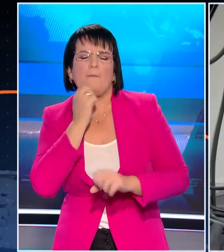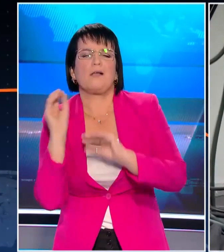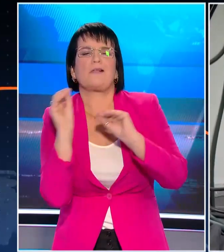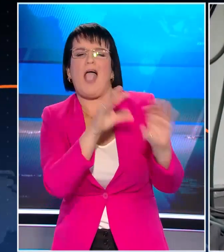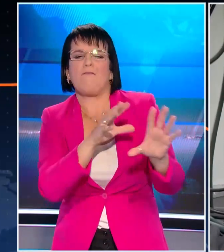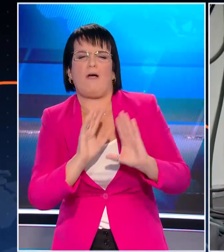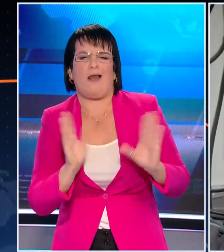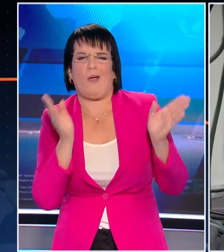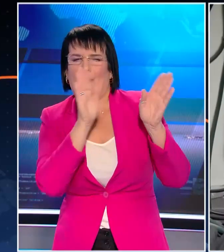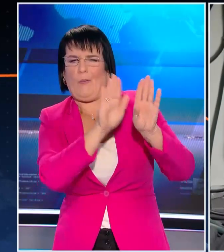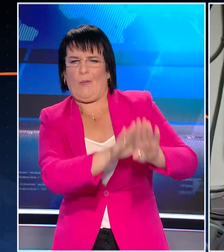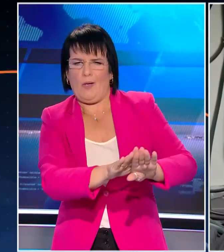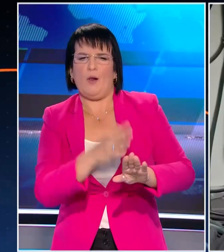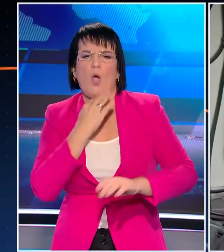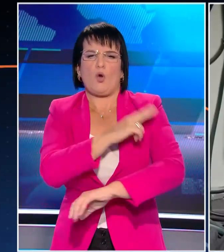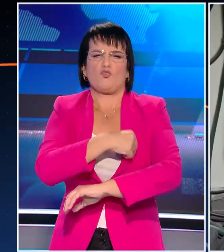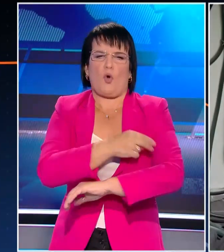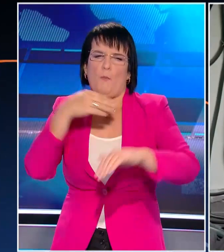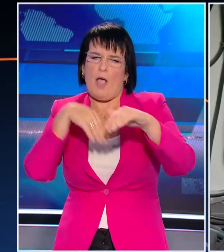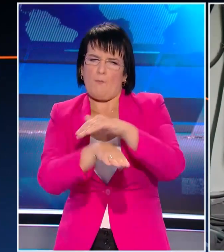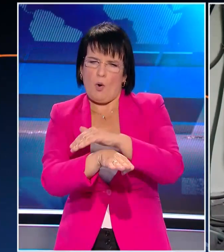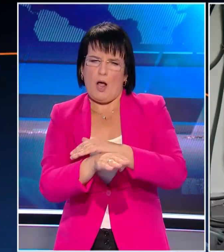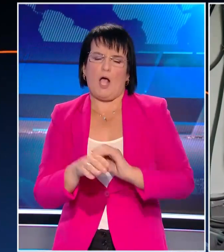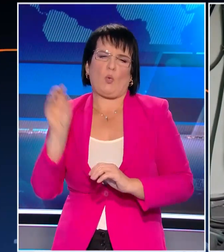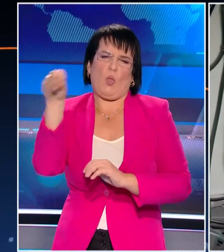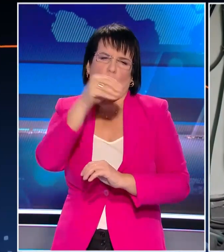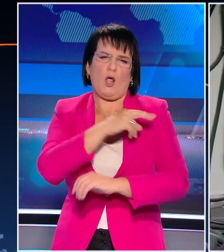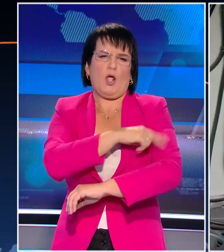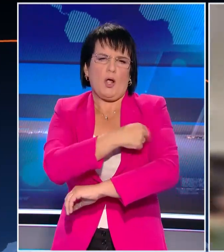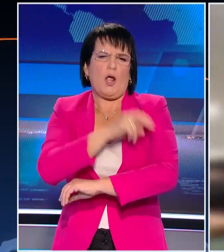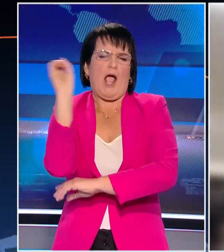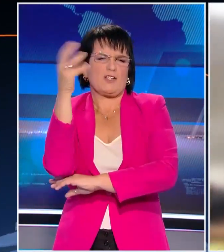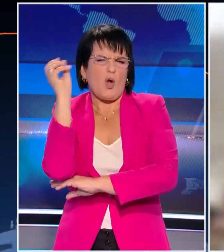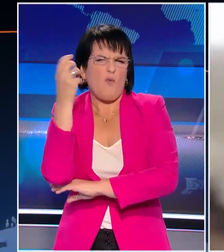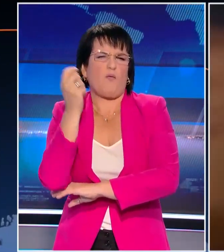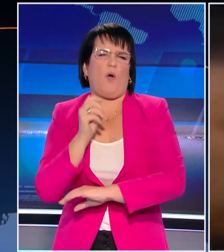here, because they use this place, like many other hospitals and ambulances.